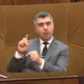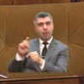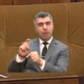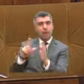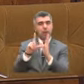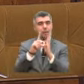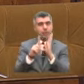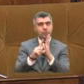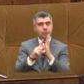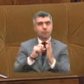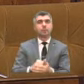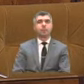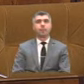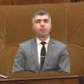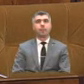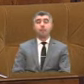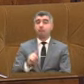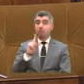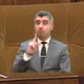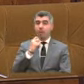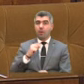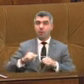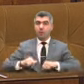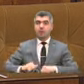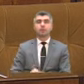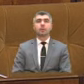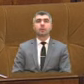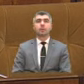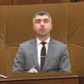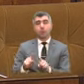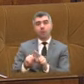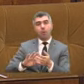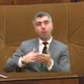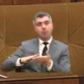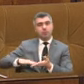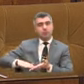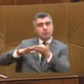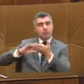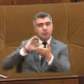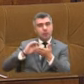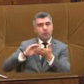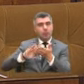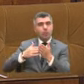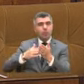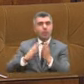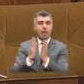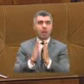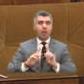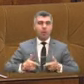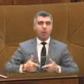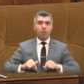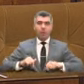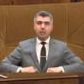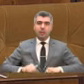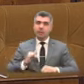التنظيمي 112/14، لكن السيد الوزير هذه خدمه موازيه مكمله للمنظومه التربويه، وما يمكنش الوزاره